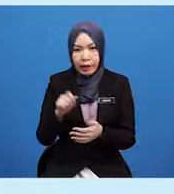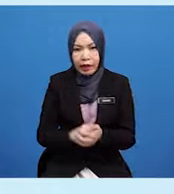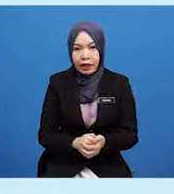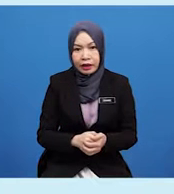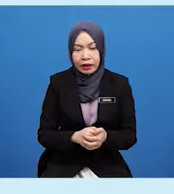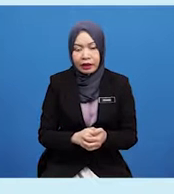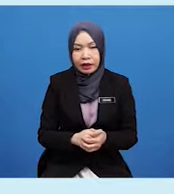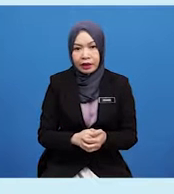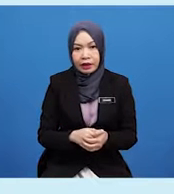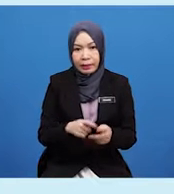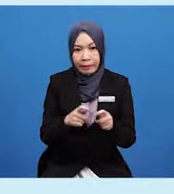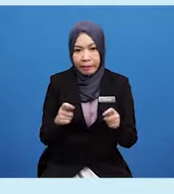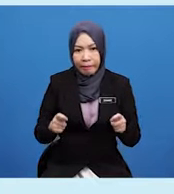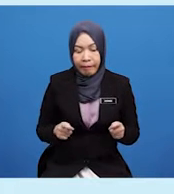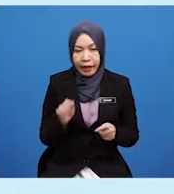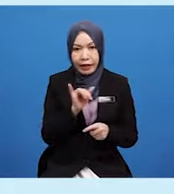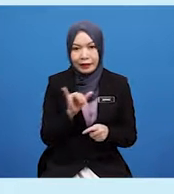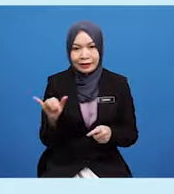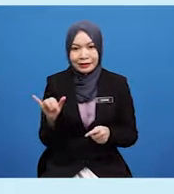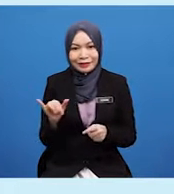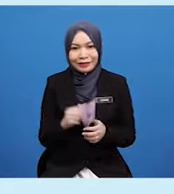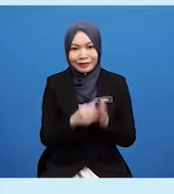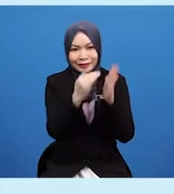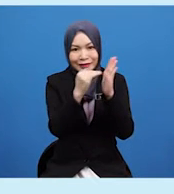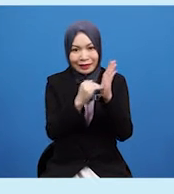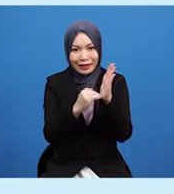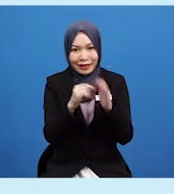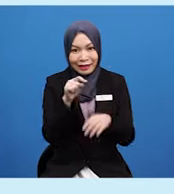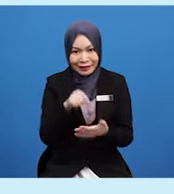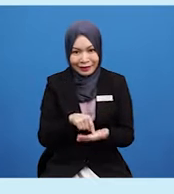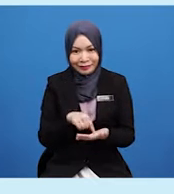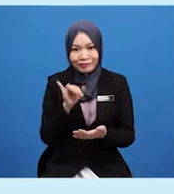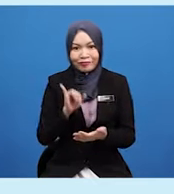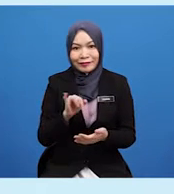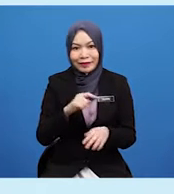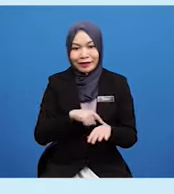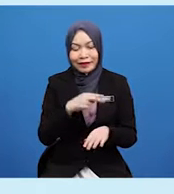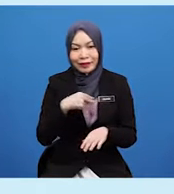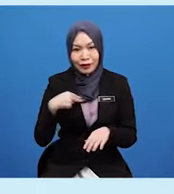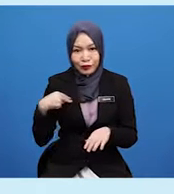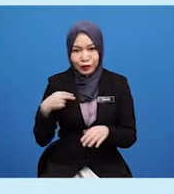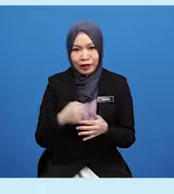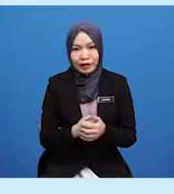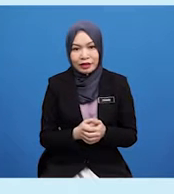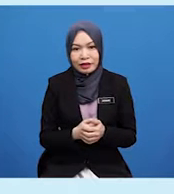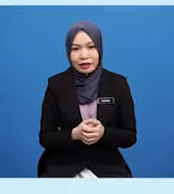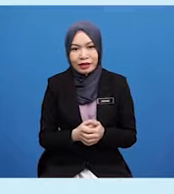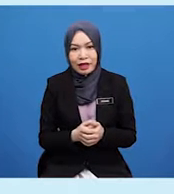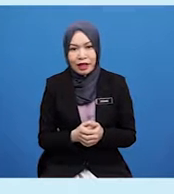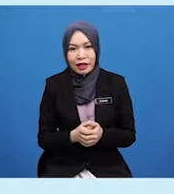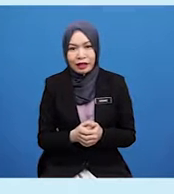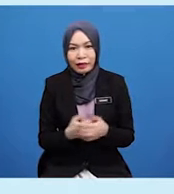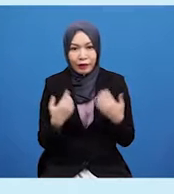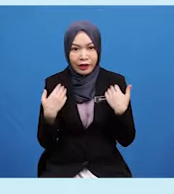Wah dia pandai di negara Indonesia Bagaimana Bu dengan Filipina